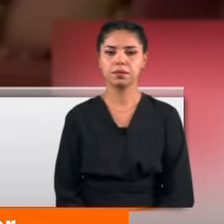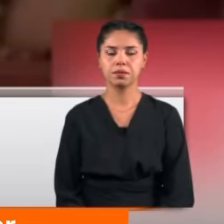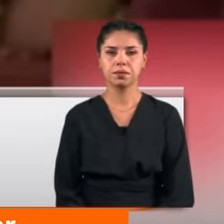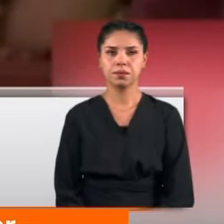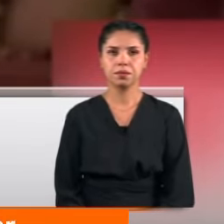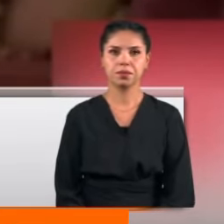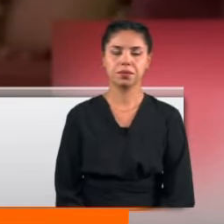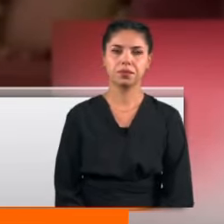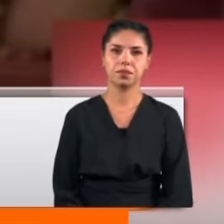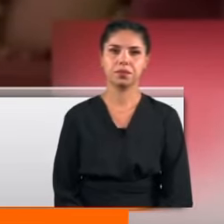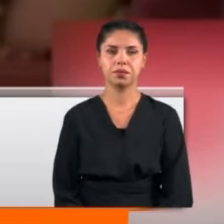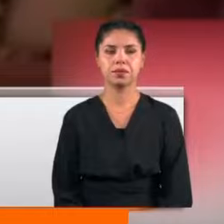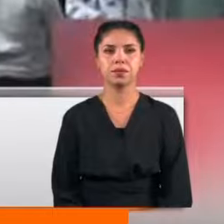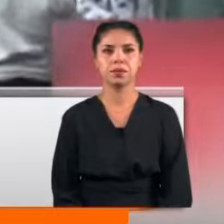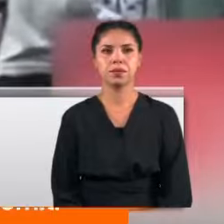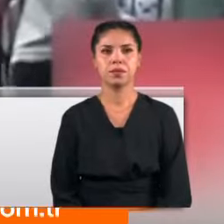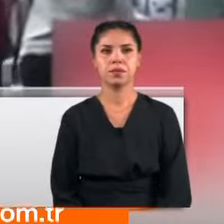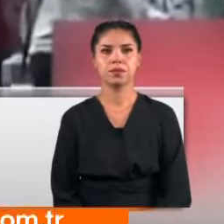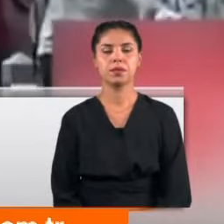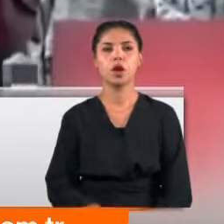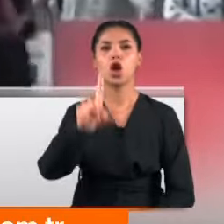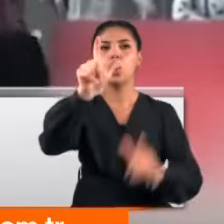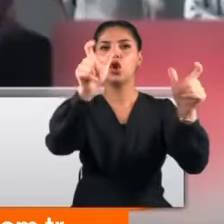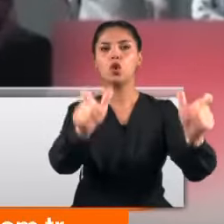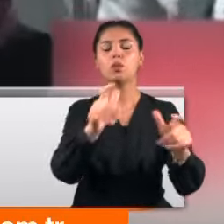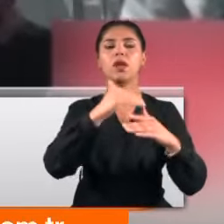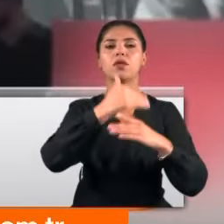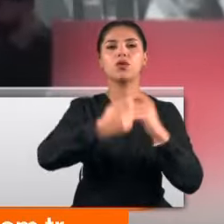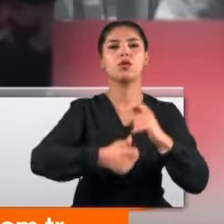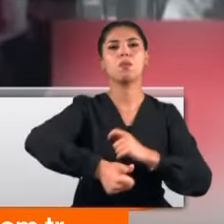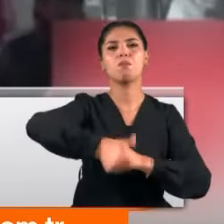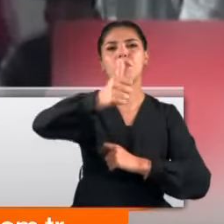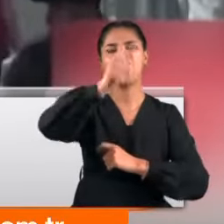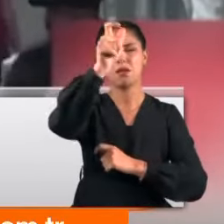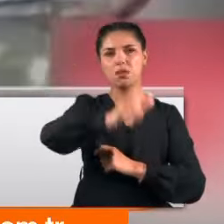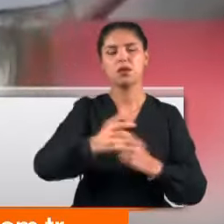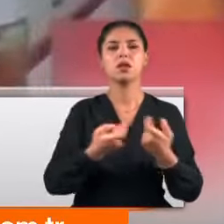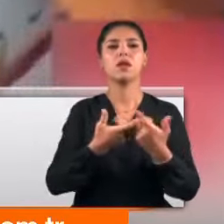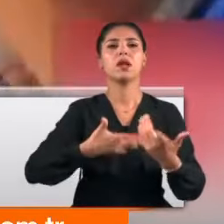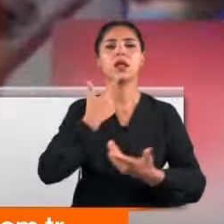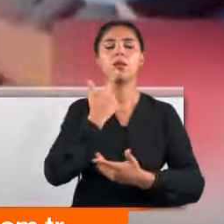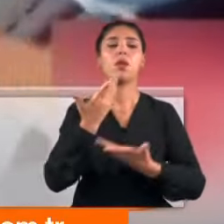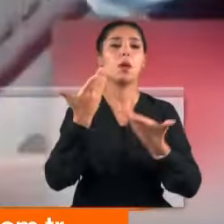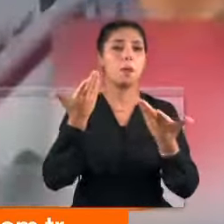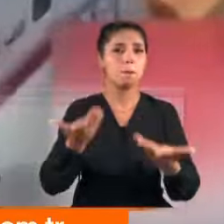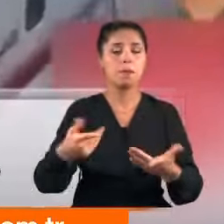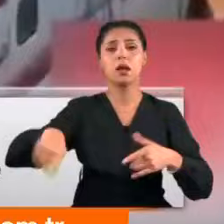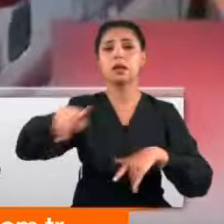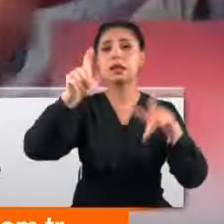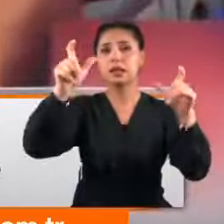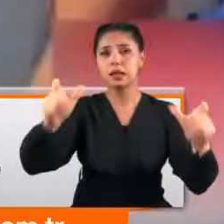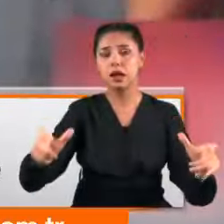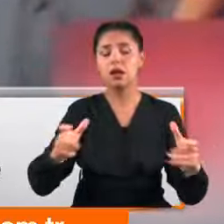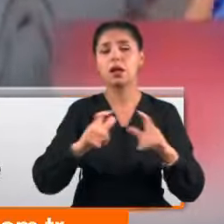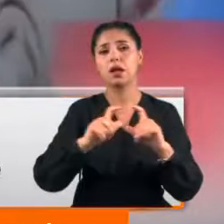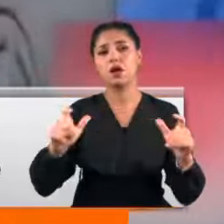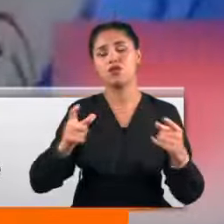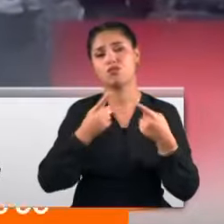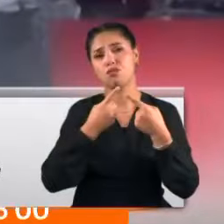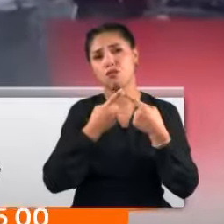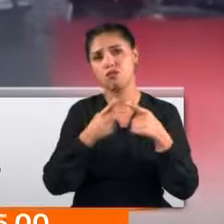uzanacağı konusunda uyarmıştık. Lübnan Dışişleri Bakanı savaş istemiyoruz diyor ancak sahadaki gelişmeler tam aksi yönde